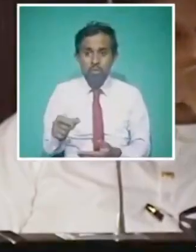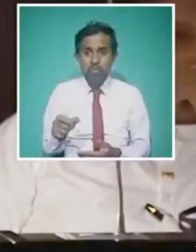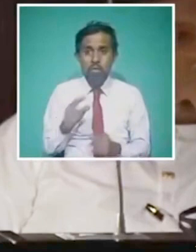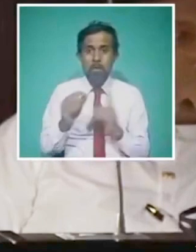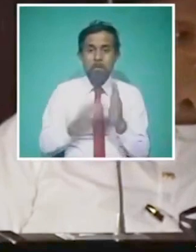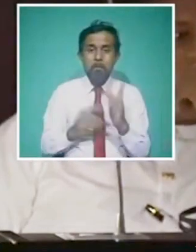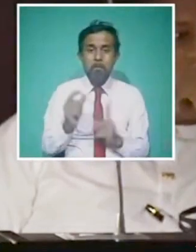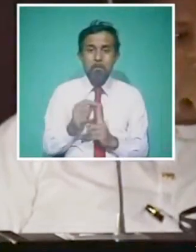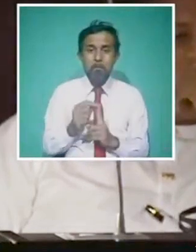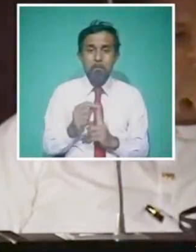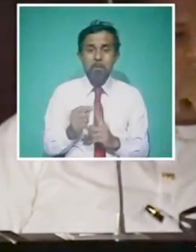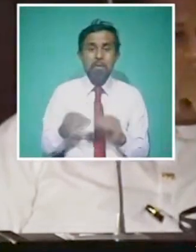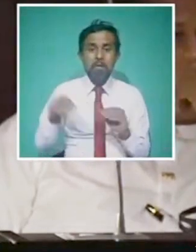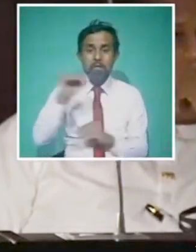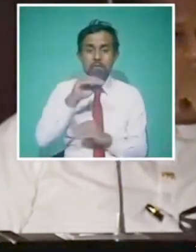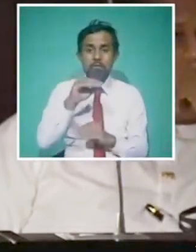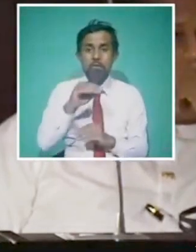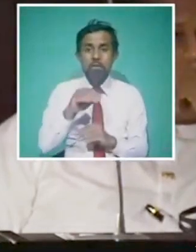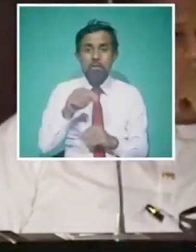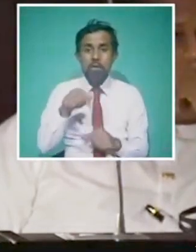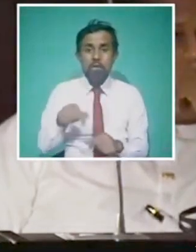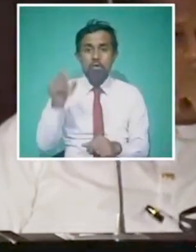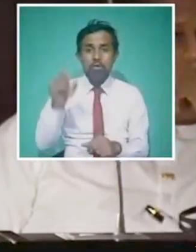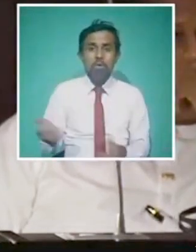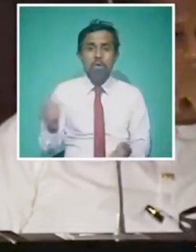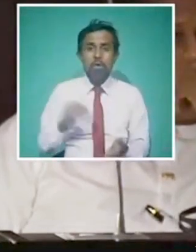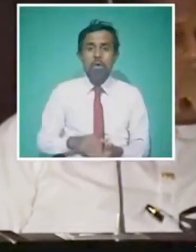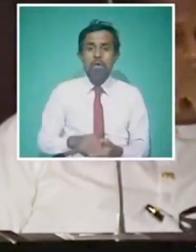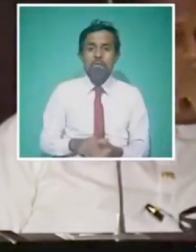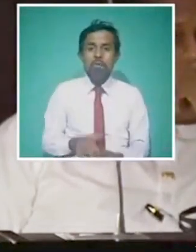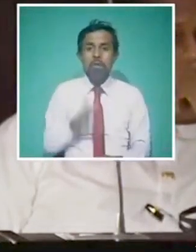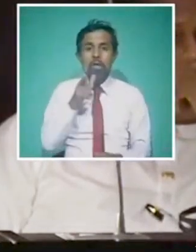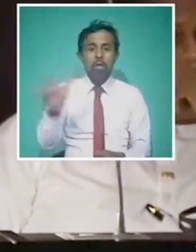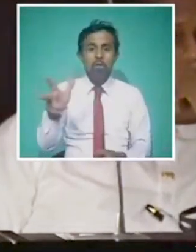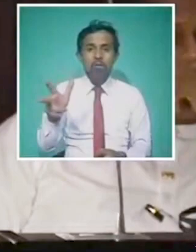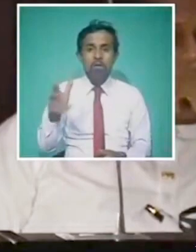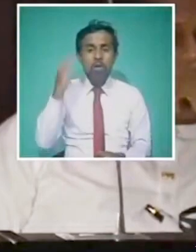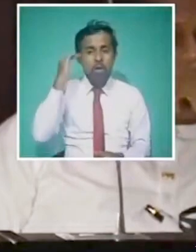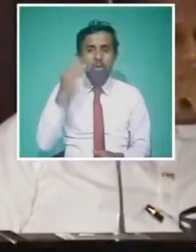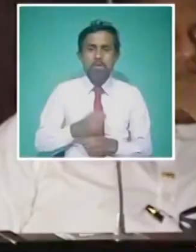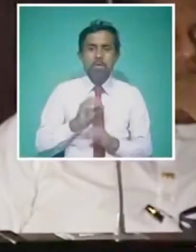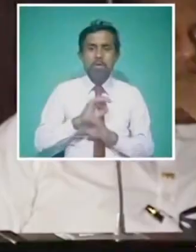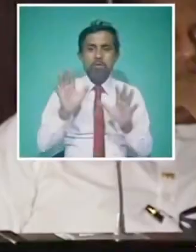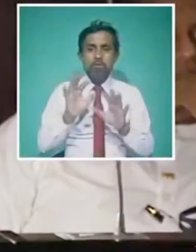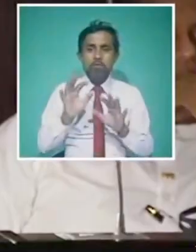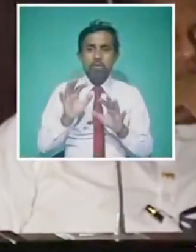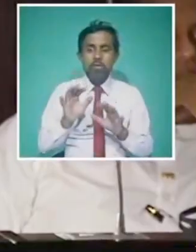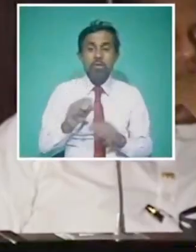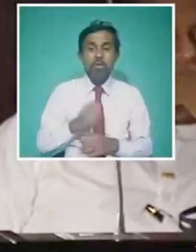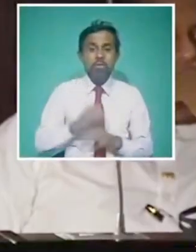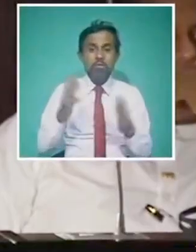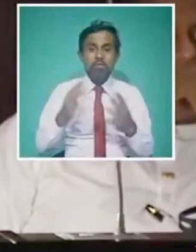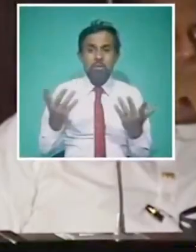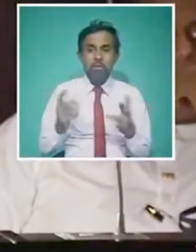mantri වරියක් කරලා එතුමා mantri වරියක් කරලා අද එතුමාටම ආවිලා මෙතන ගරහන තත්ත්වයට එතුමිය පත් වෙලා තිබෙනවා. එතුමියට ගැසට් නොකර